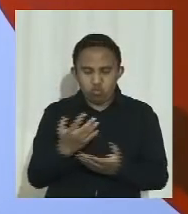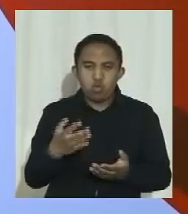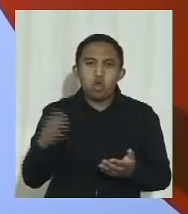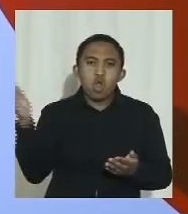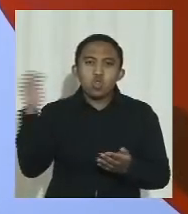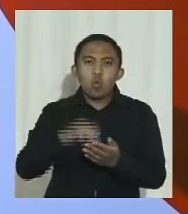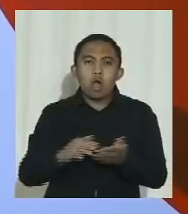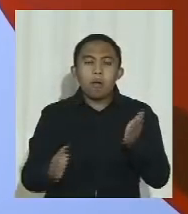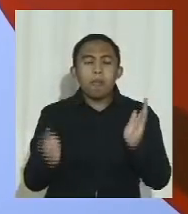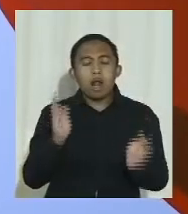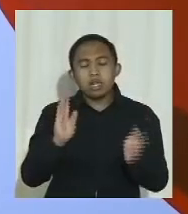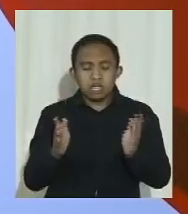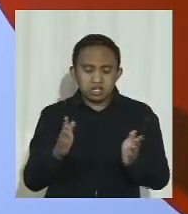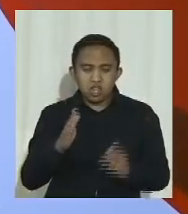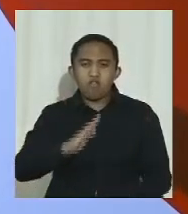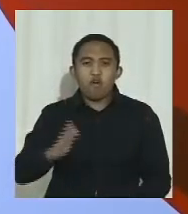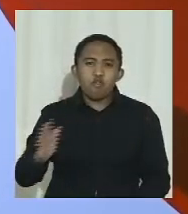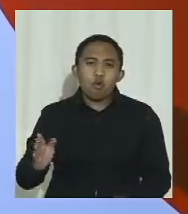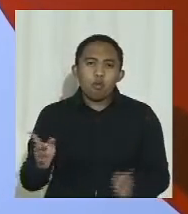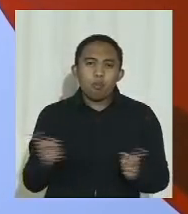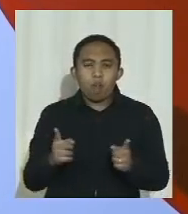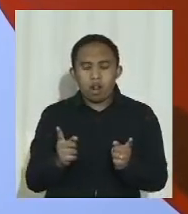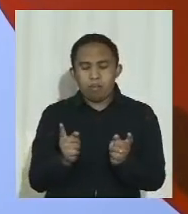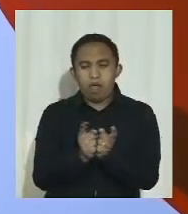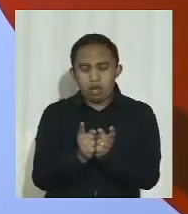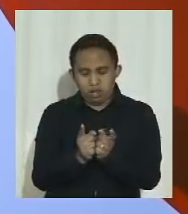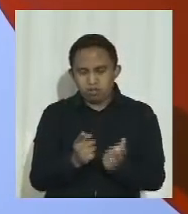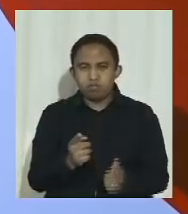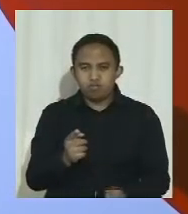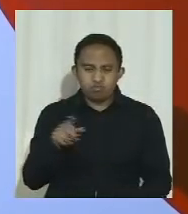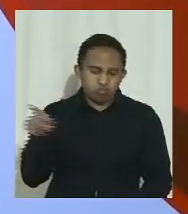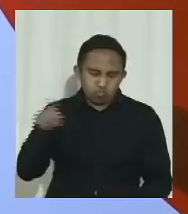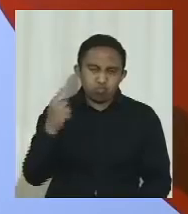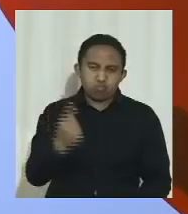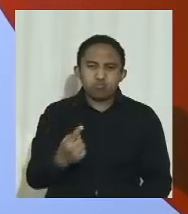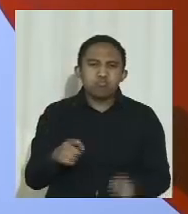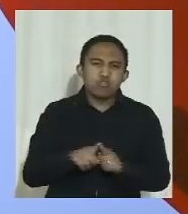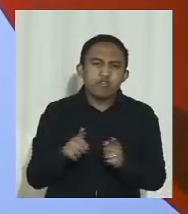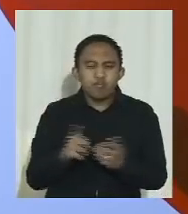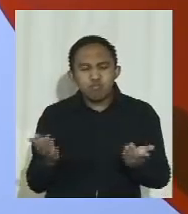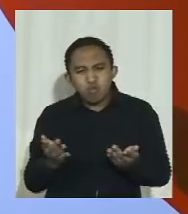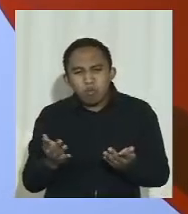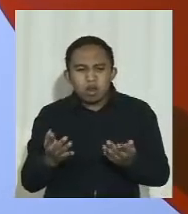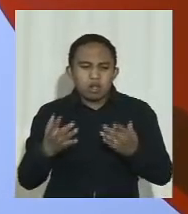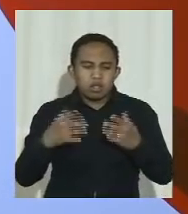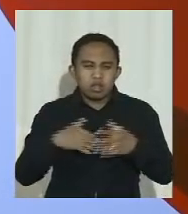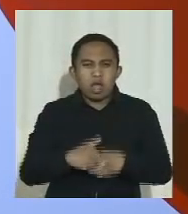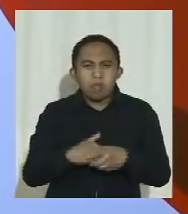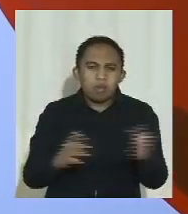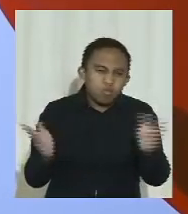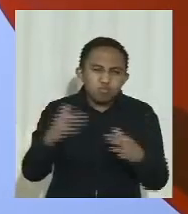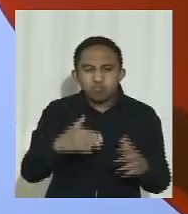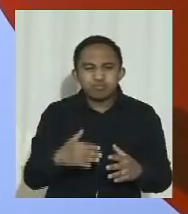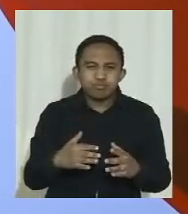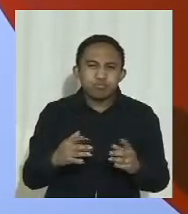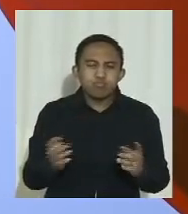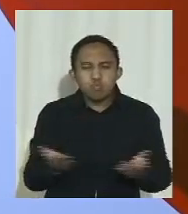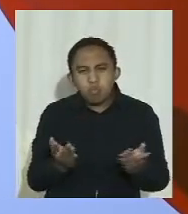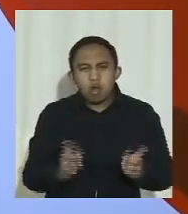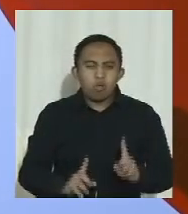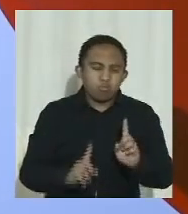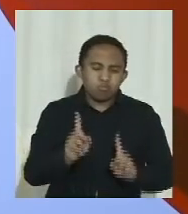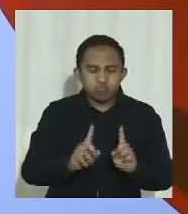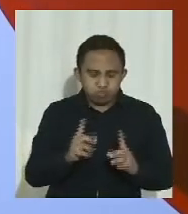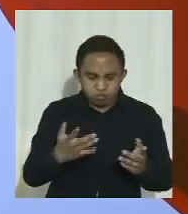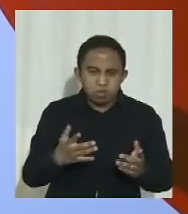malagasy ny barehan'ny Madagasikara. Izy ireo izay hiatrika ny fampivondronana voalohany mandritra ny tapabolana eo eo eto